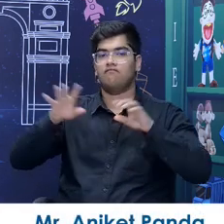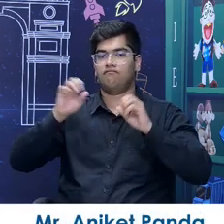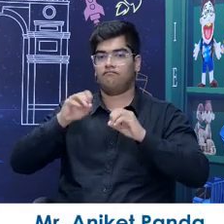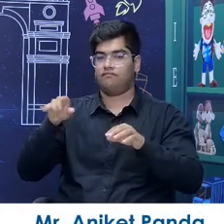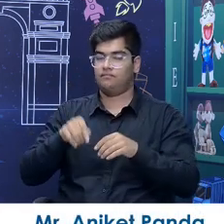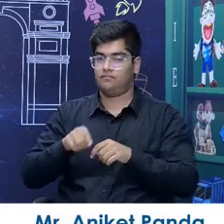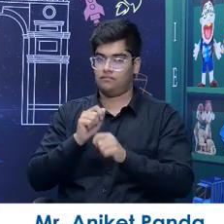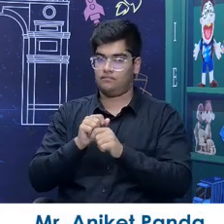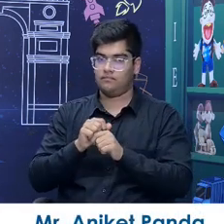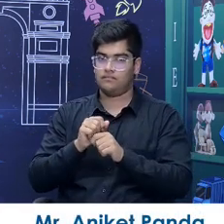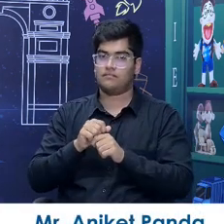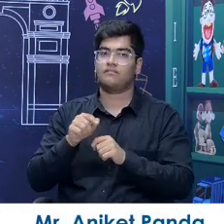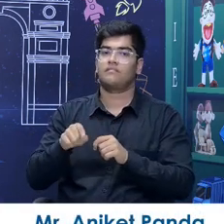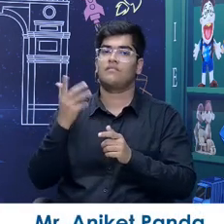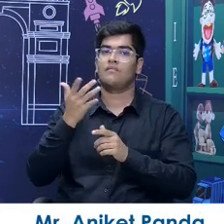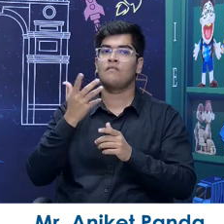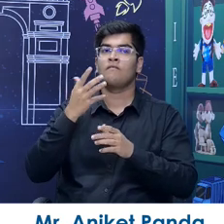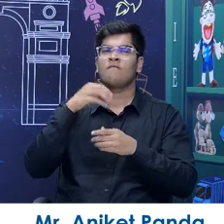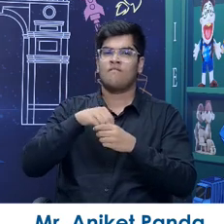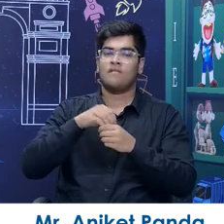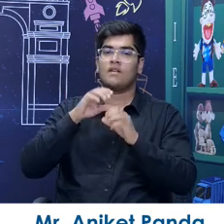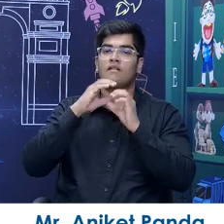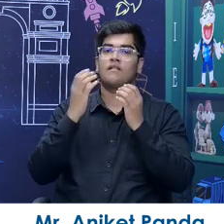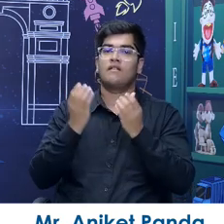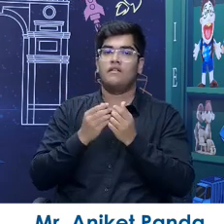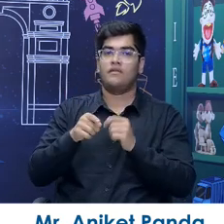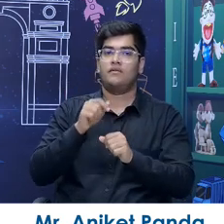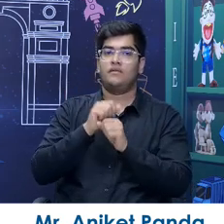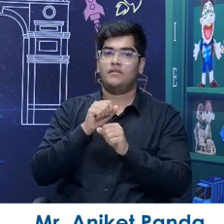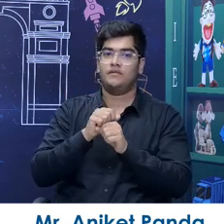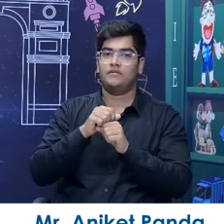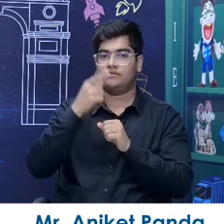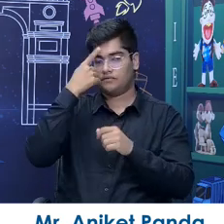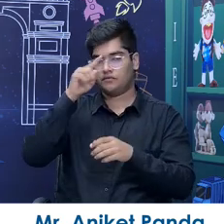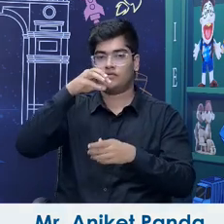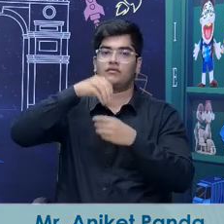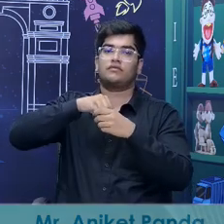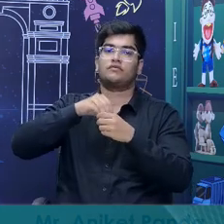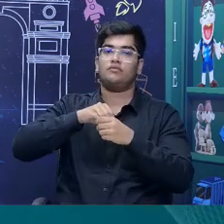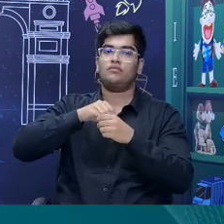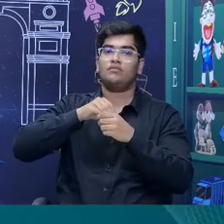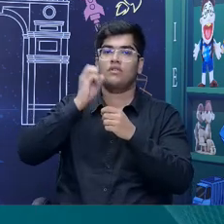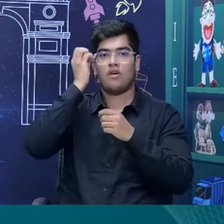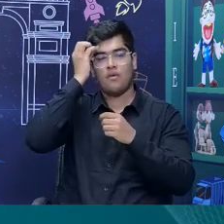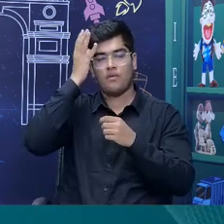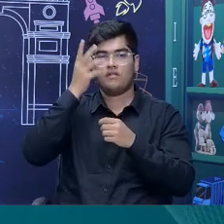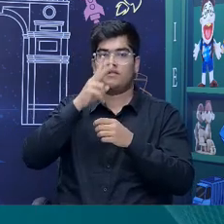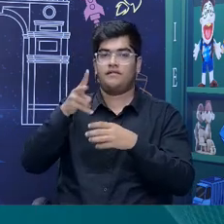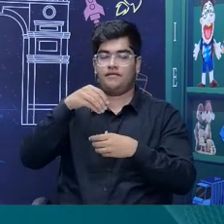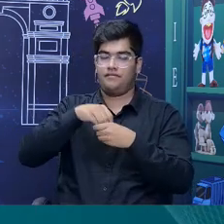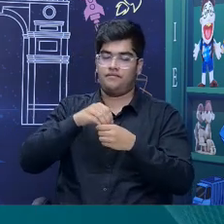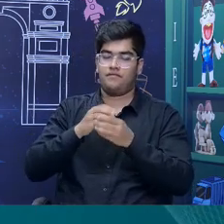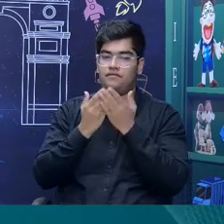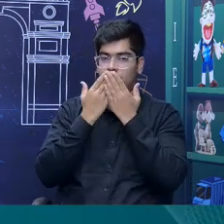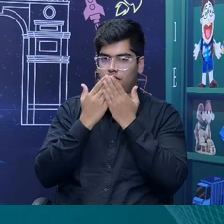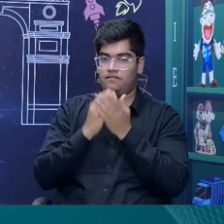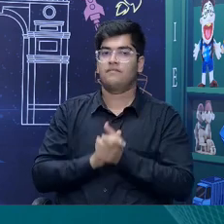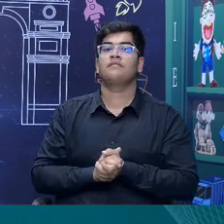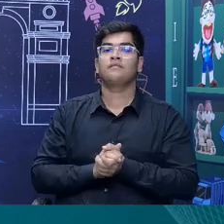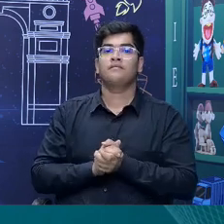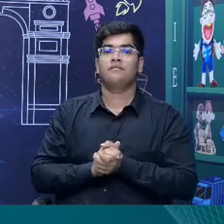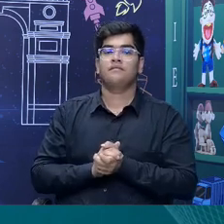पर इंक्लूसिव क्लासरूम पर जहां पर हम अपनी समझ का डेरा बढ़ते हैं समावेशी कक्षा के प्रति अपने सभी देखने वालों को हम बता दें की ये